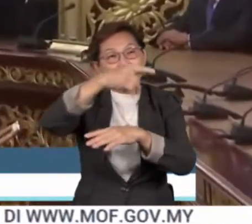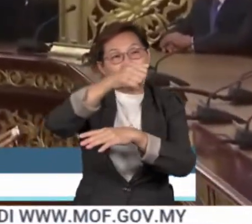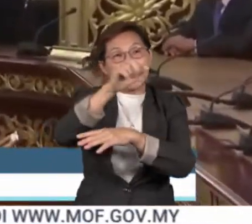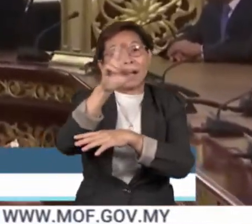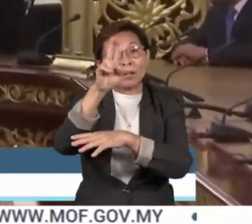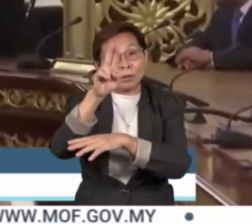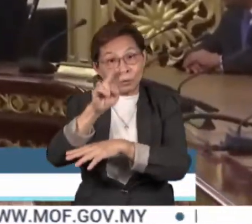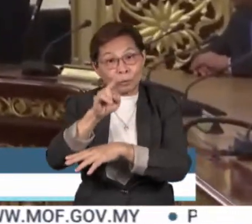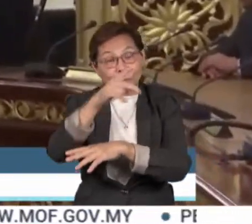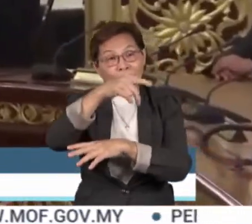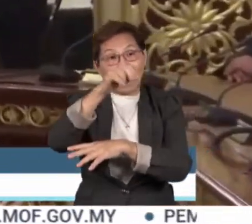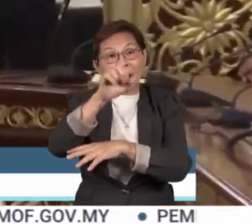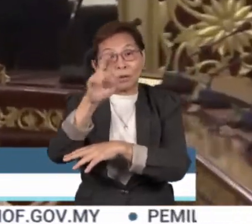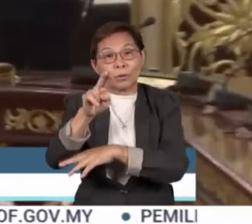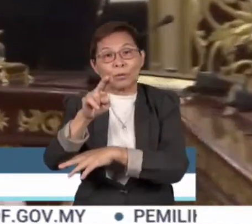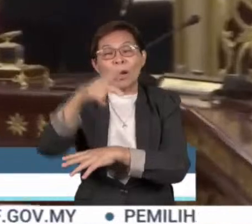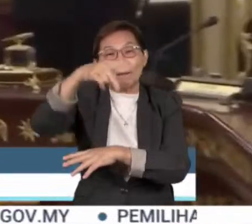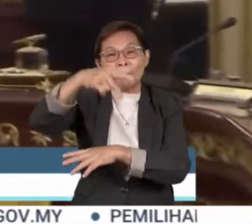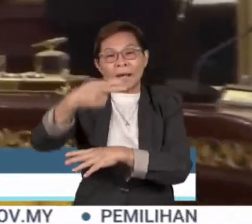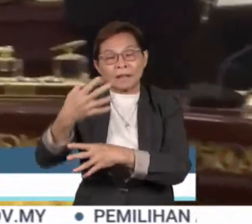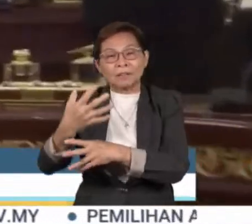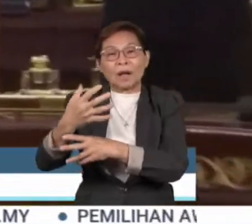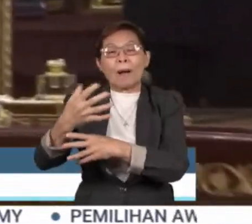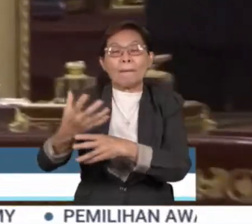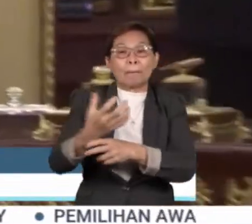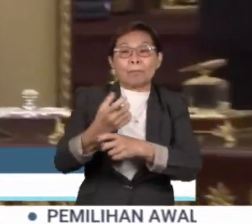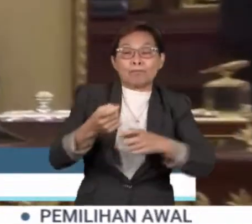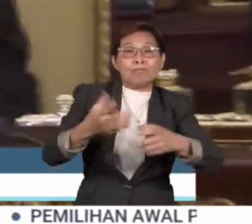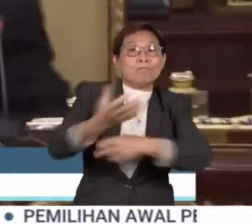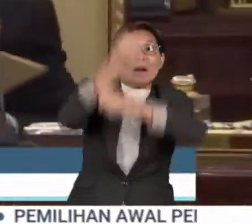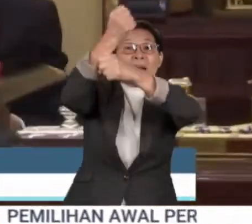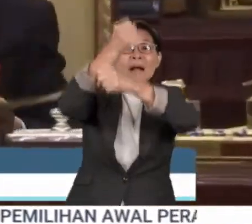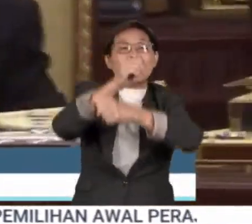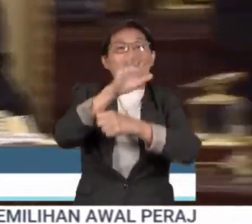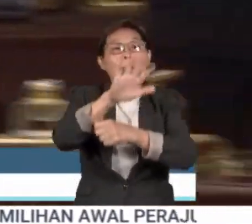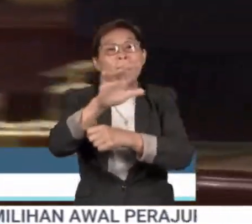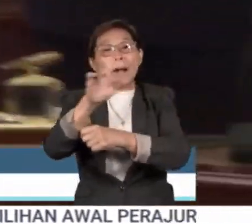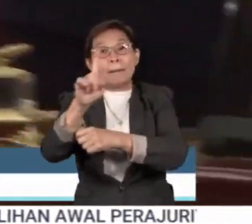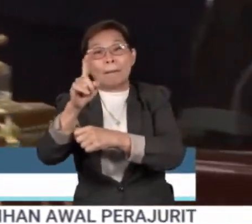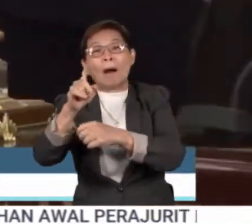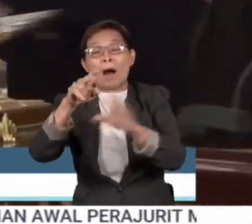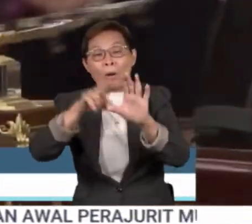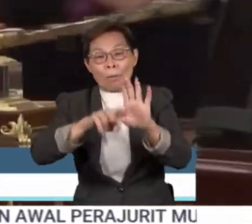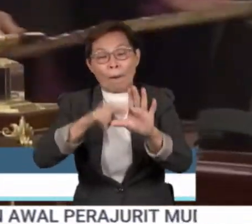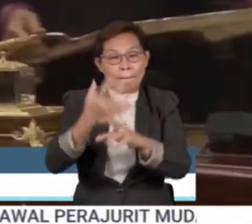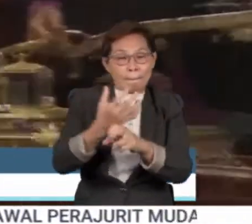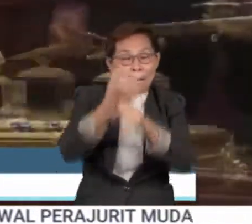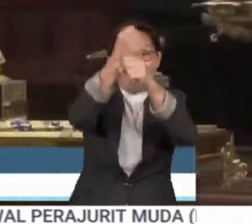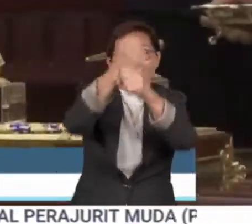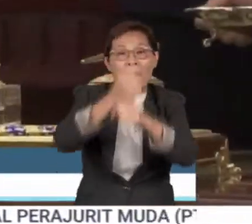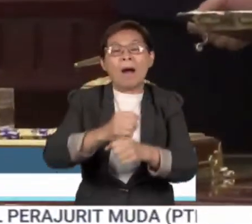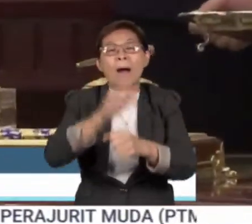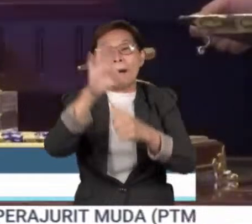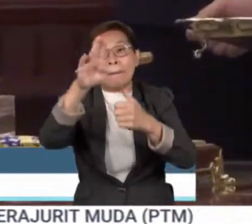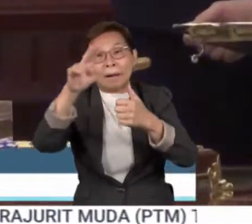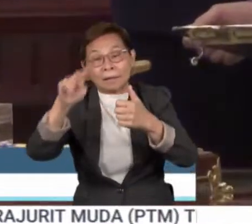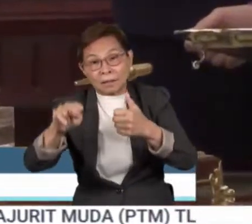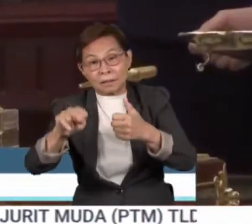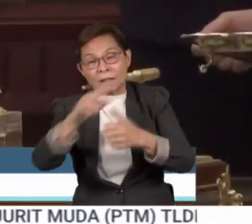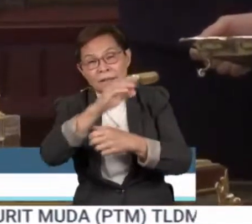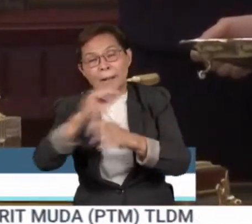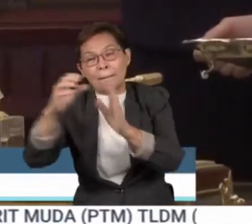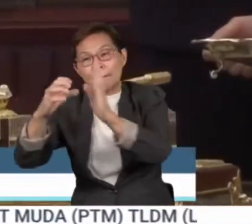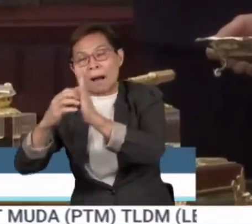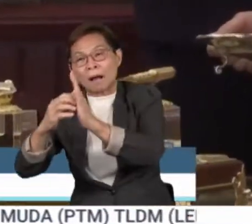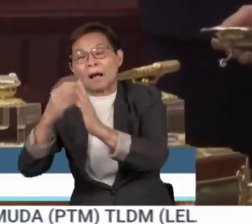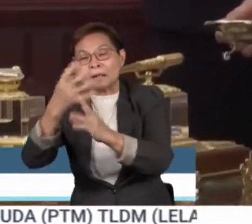ke-14, Pakatan Harapan PH mendominasi Selangor apabila menang 51 daripada 56 kerusi, diikuti Barisan Nasional BN dan